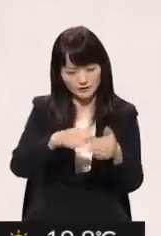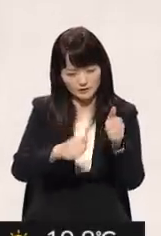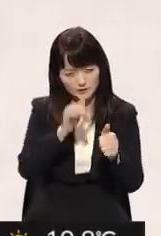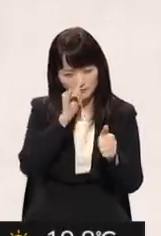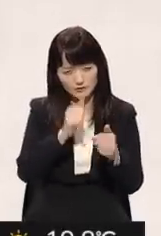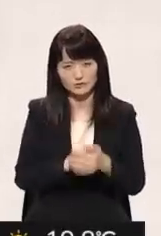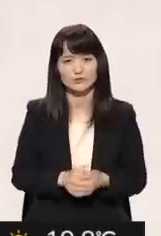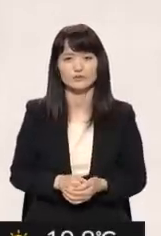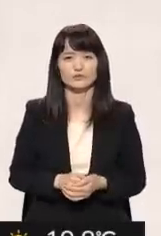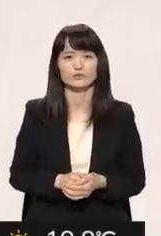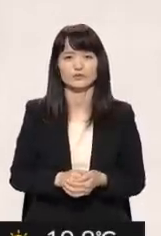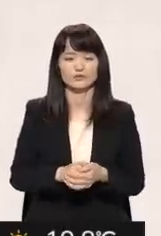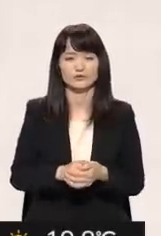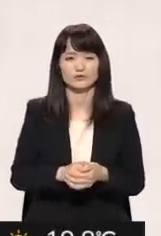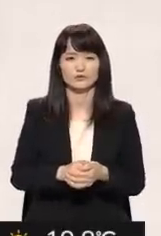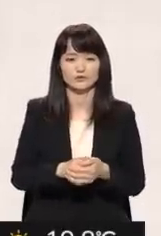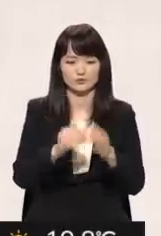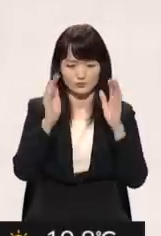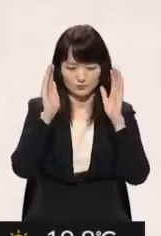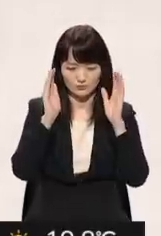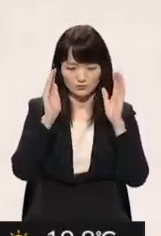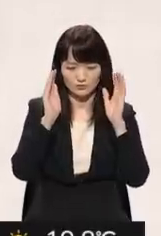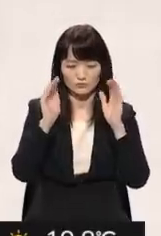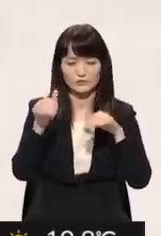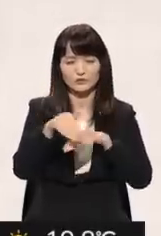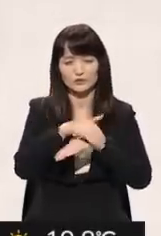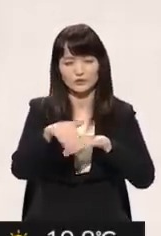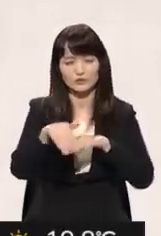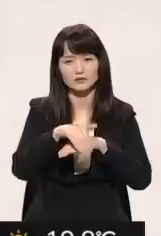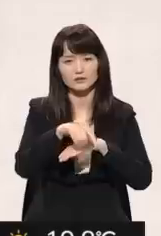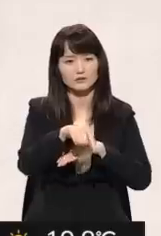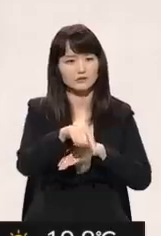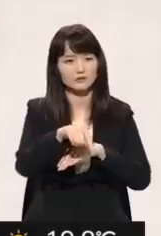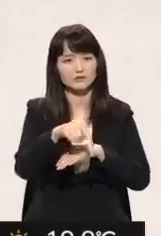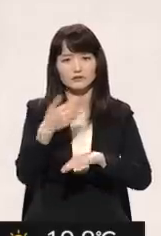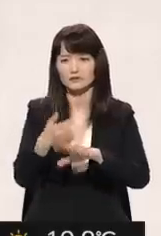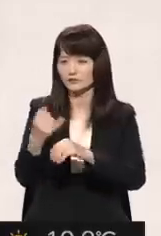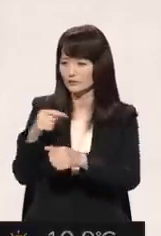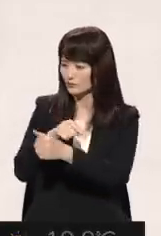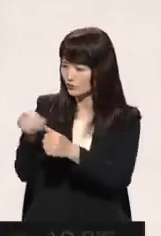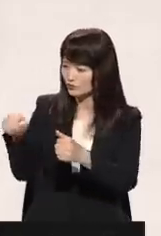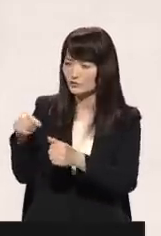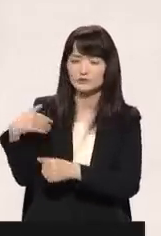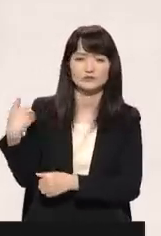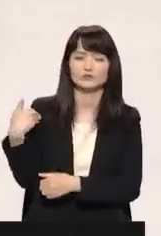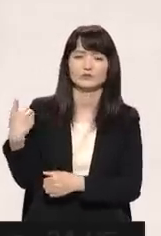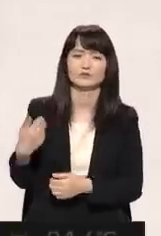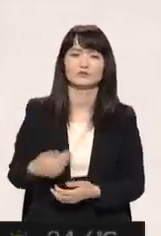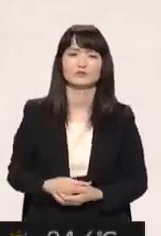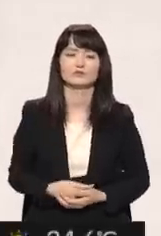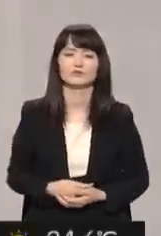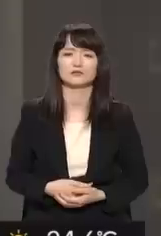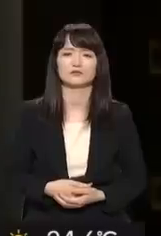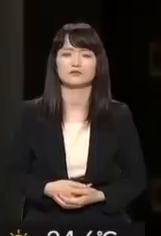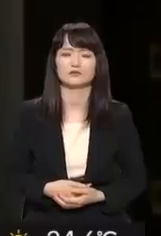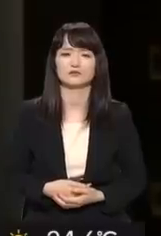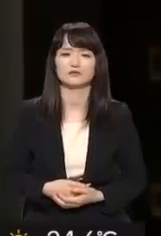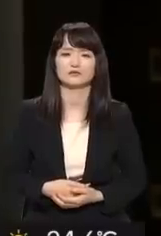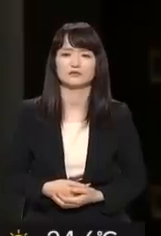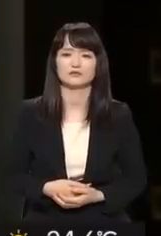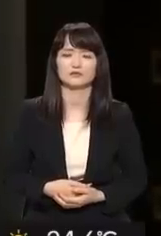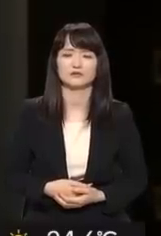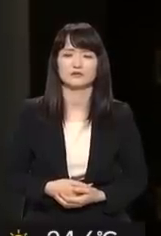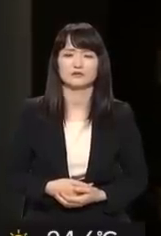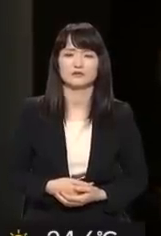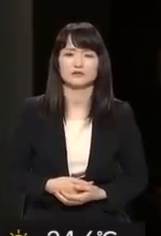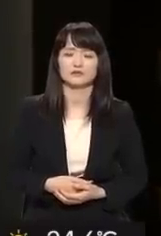다니면서 공부하는 과정에 있었는데 정말 상상도 못한 일이 벌어졌다 이렇게 전했다고 합니다. 자, 정유정, 보통 이런 사건